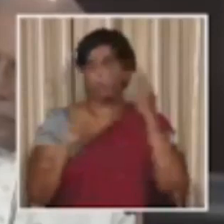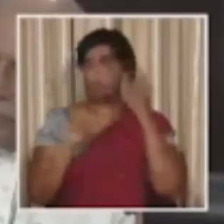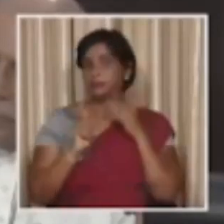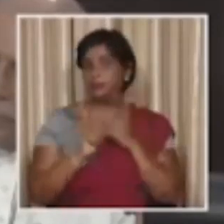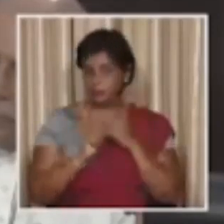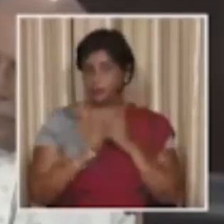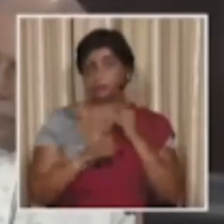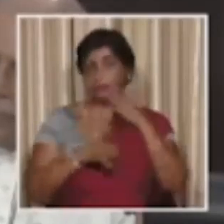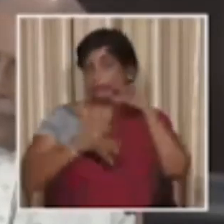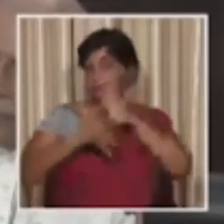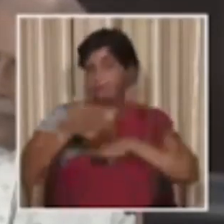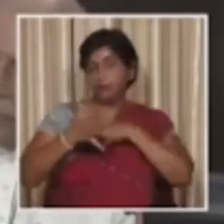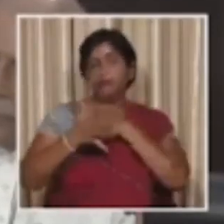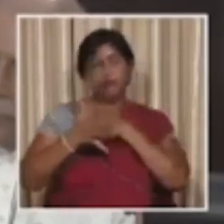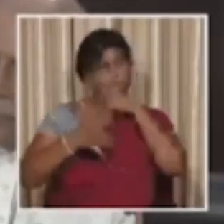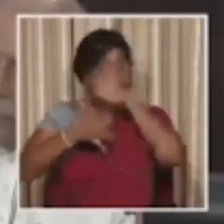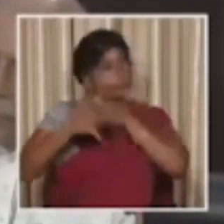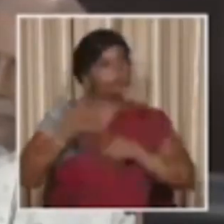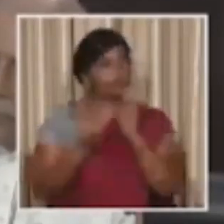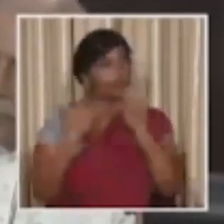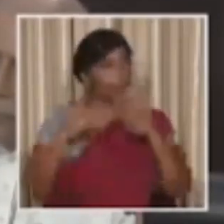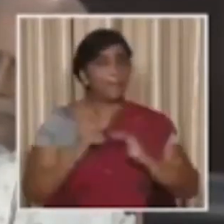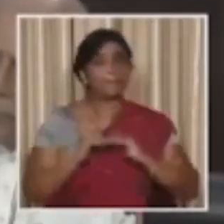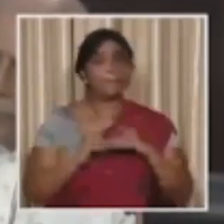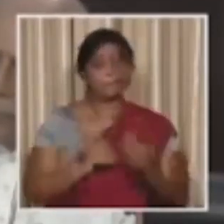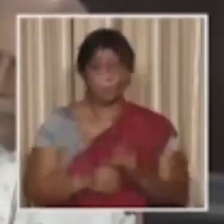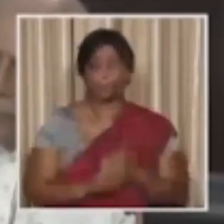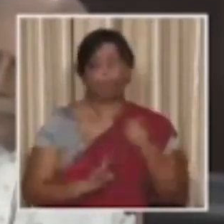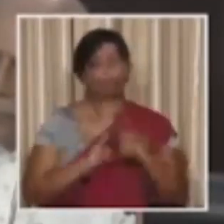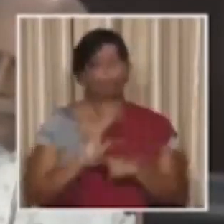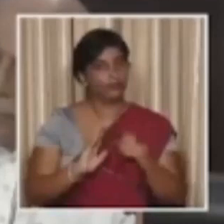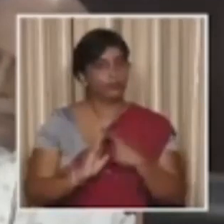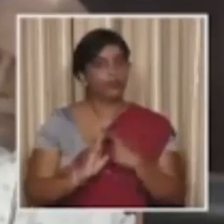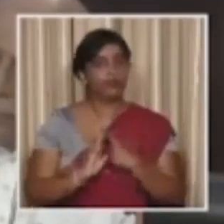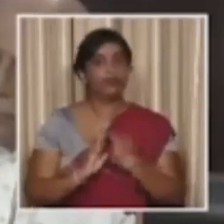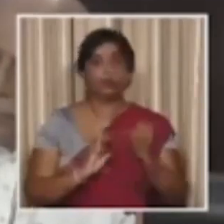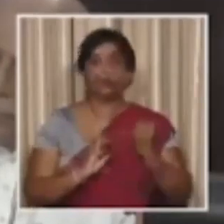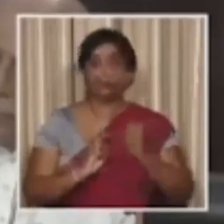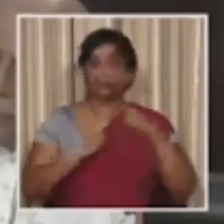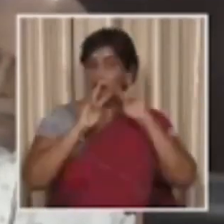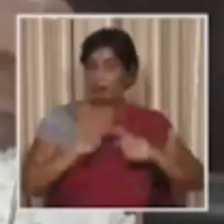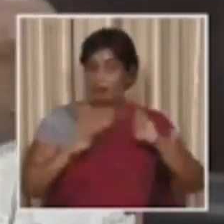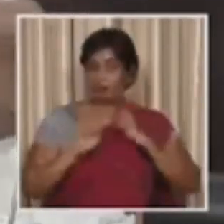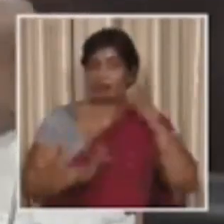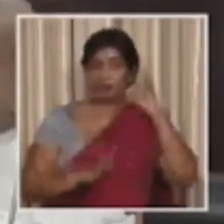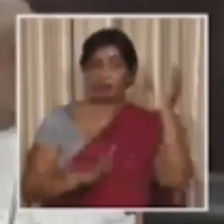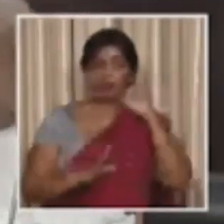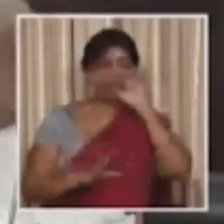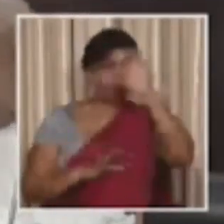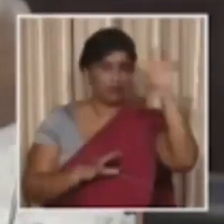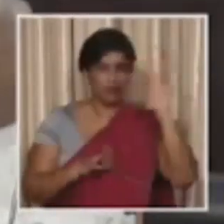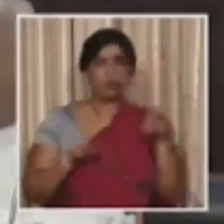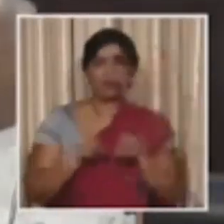සම්බන්ධයෙන් විස්තරාත්මක අධ්‍යයනයක් සිදු කිරීමෙන් පසුයි ශ්‍රී ලංකාවේ වෛද්‍ය පරීක්ෂණ ලෝකයේ සෙසු